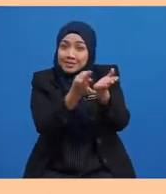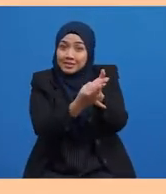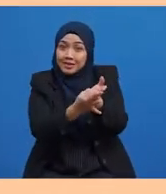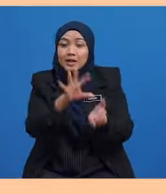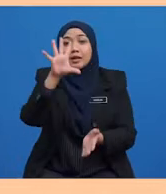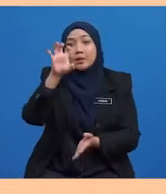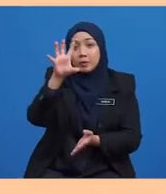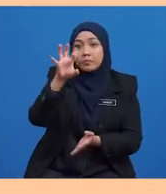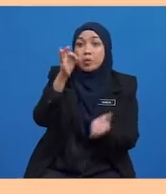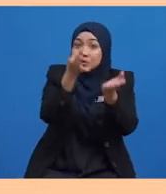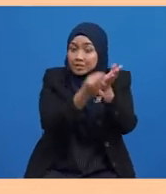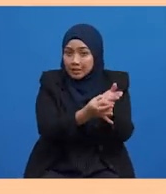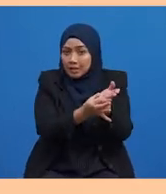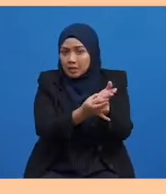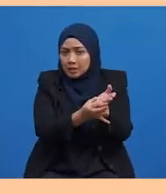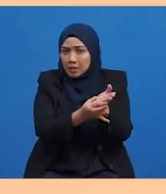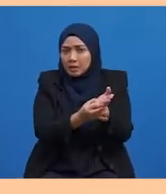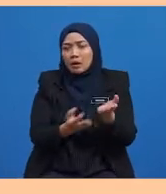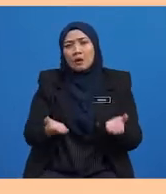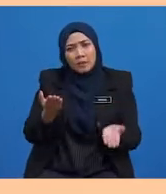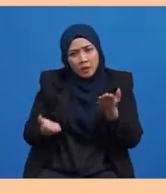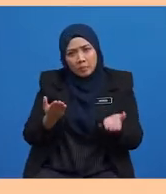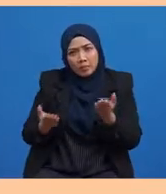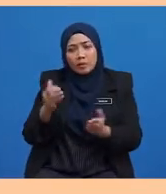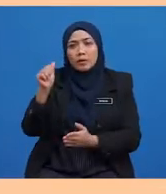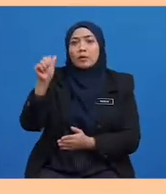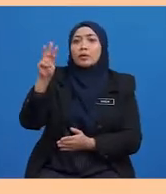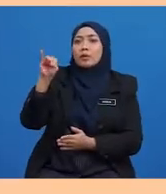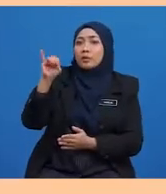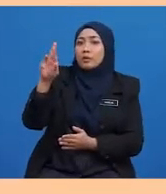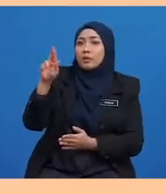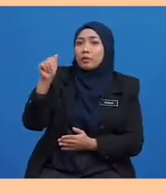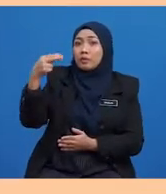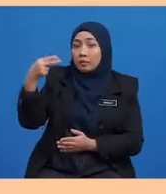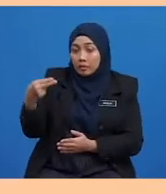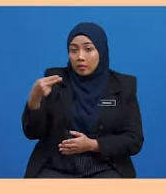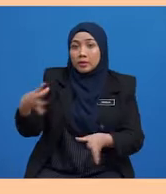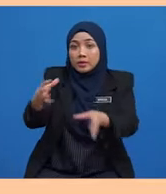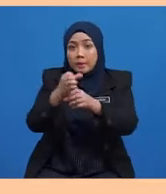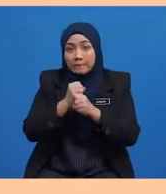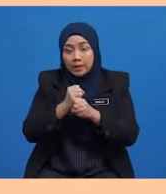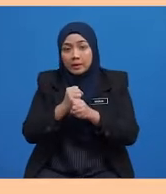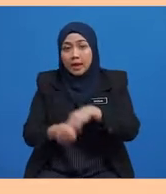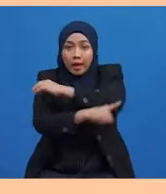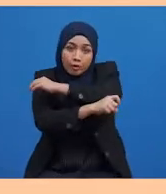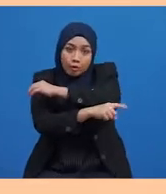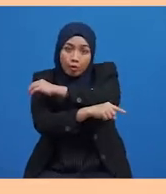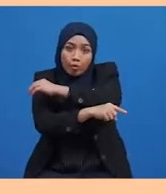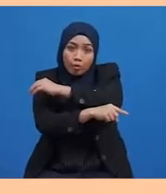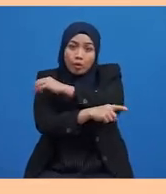Apakah kemungkinan Amirah mendapat ekor daripada lambungan